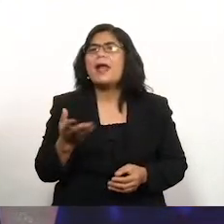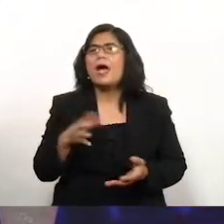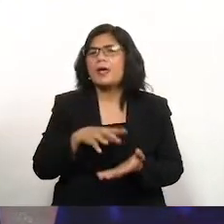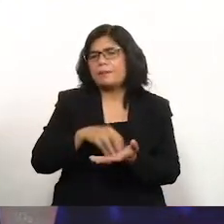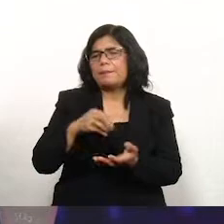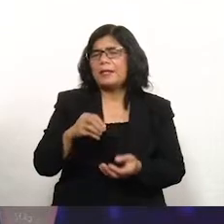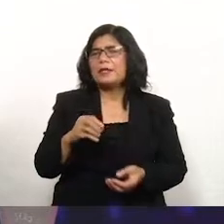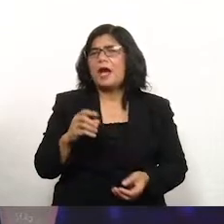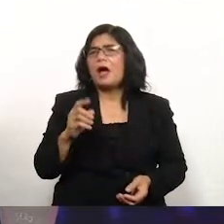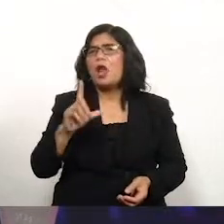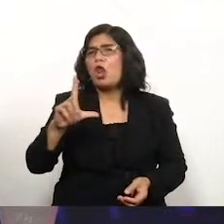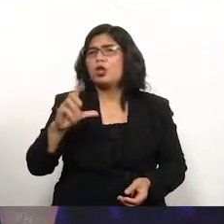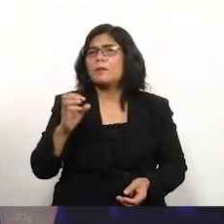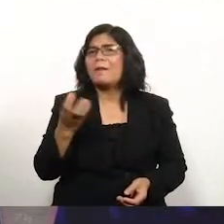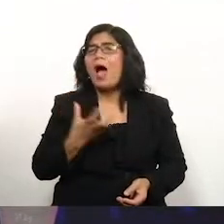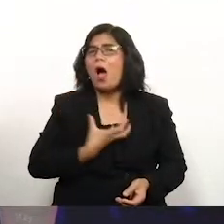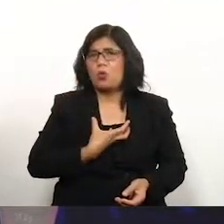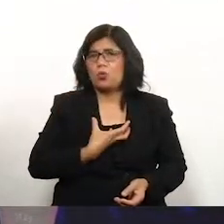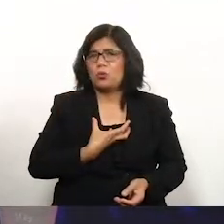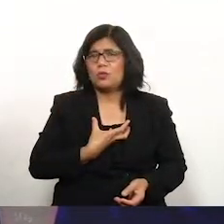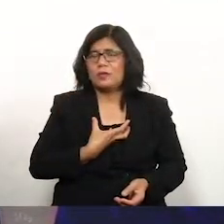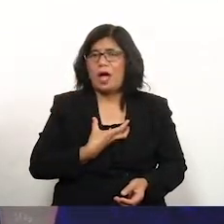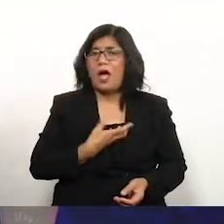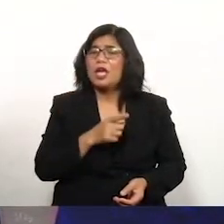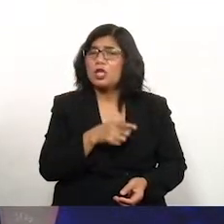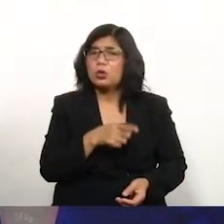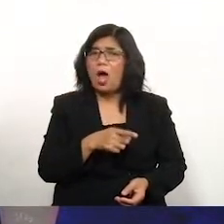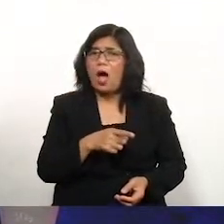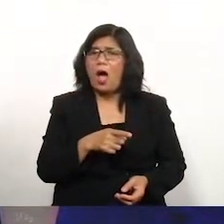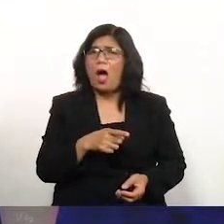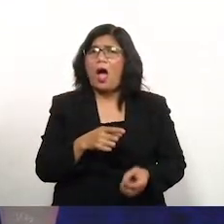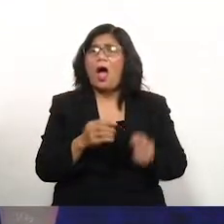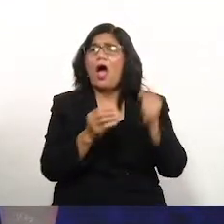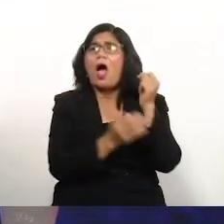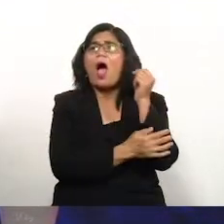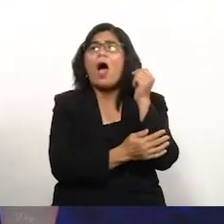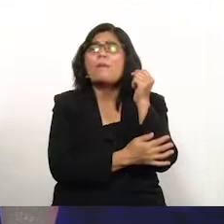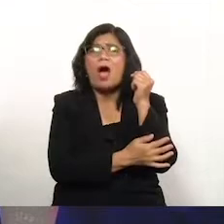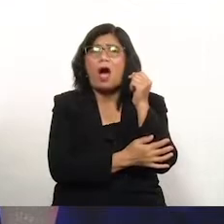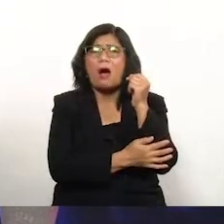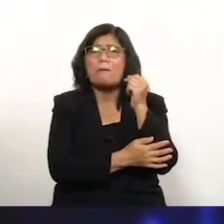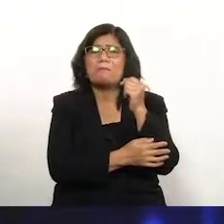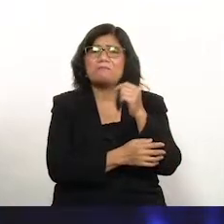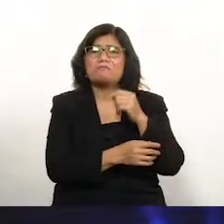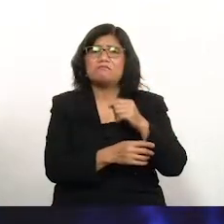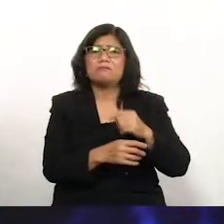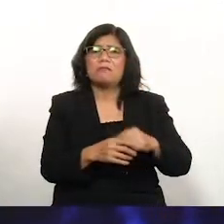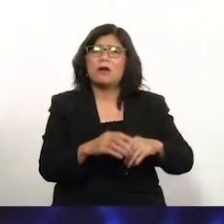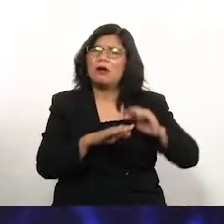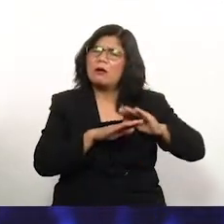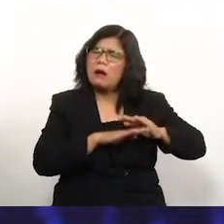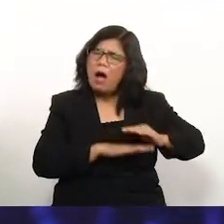Halo Inem Sabila ini dia diberkati Hai tapi kelakuannya tidak tengil